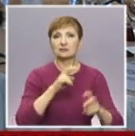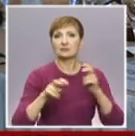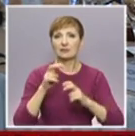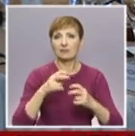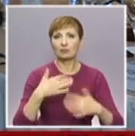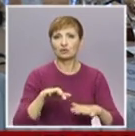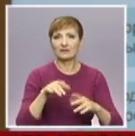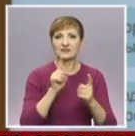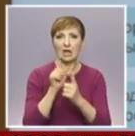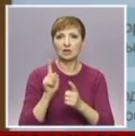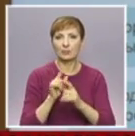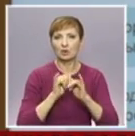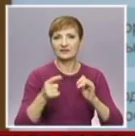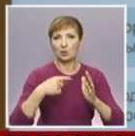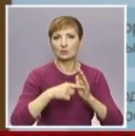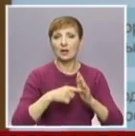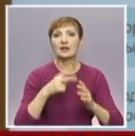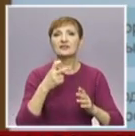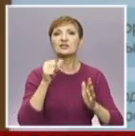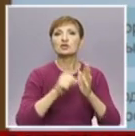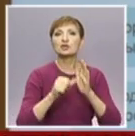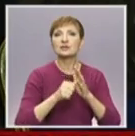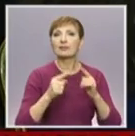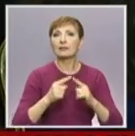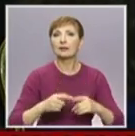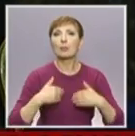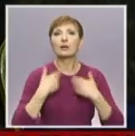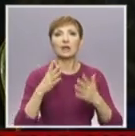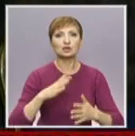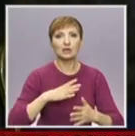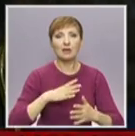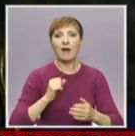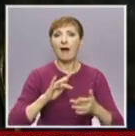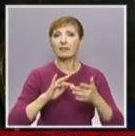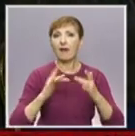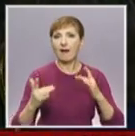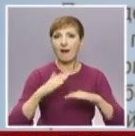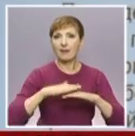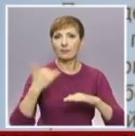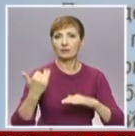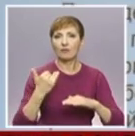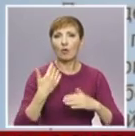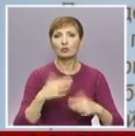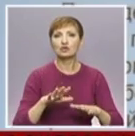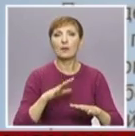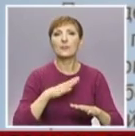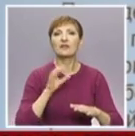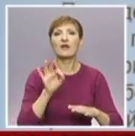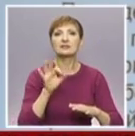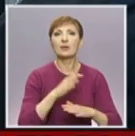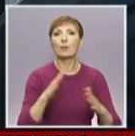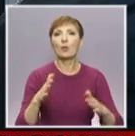проекта развития мегаполиса. Поступило 260 конкретных предложений. А на профиль Акимата в социальной сети Instagram только в октябре пришло